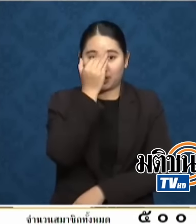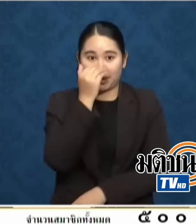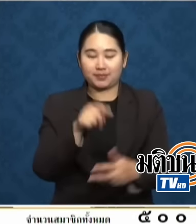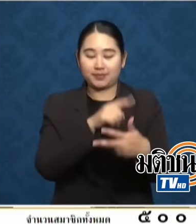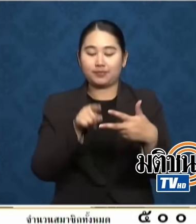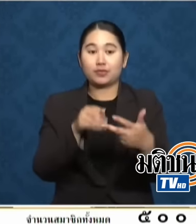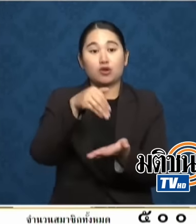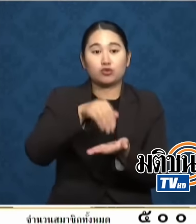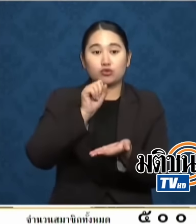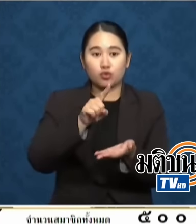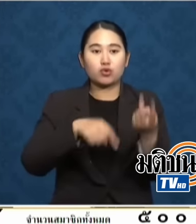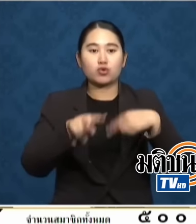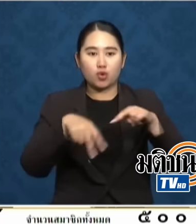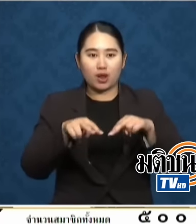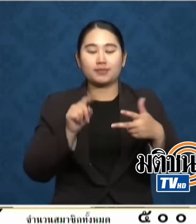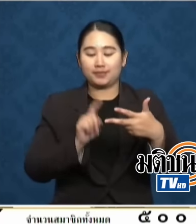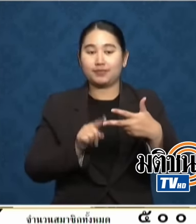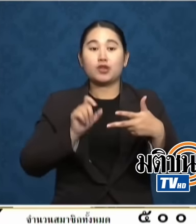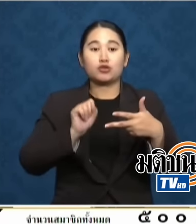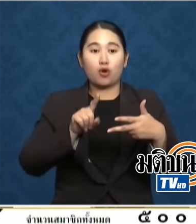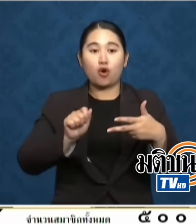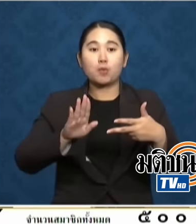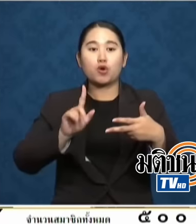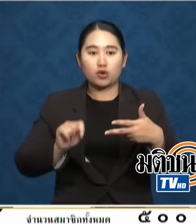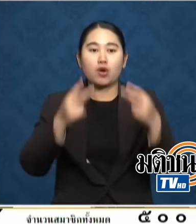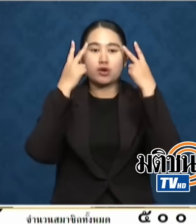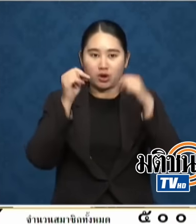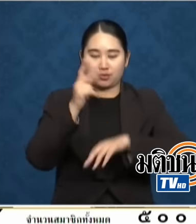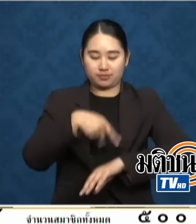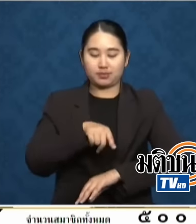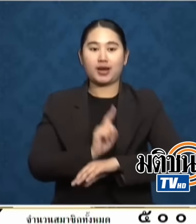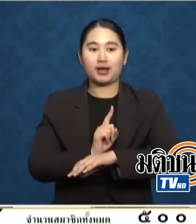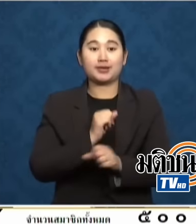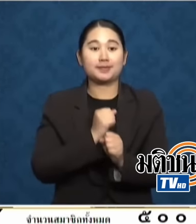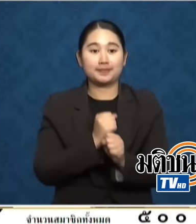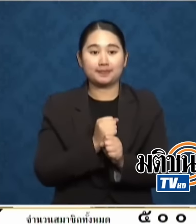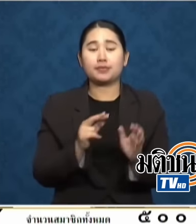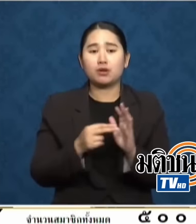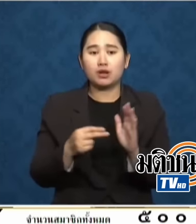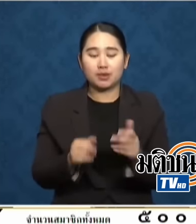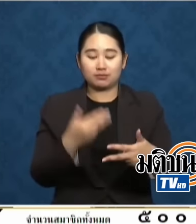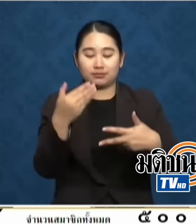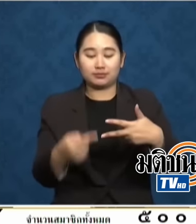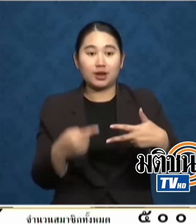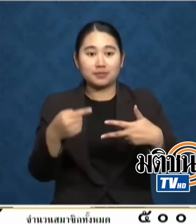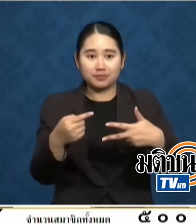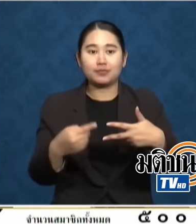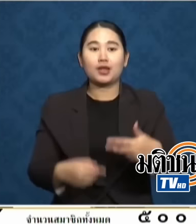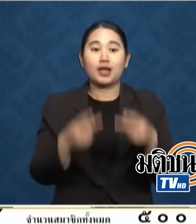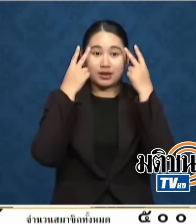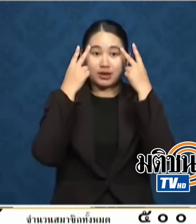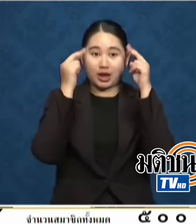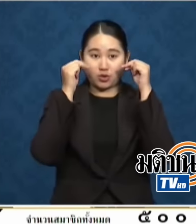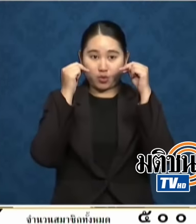วยการบริหารก็คือตัวสอบต.เองนายกรัฐมนตรีเป็นประธานท่านจะเห็นว่า3องค์กรนี้นาย